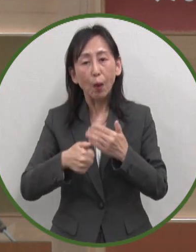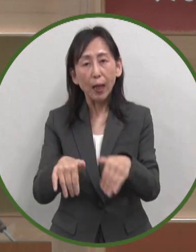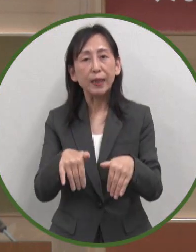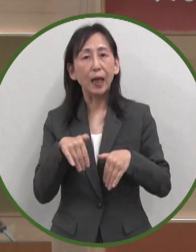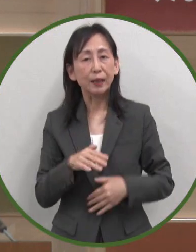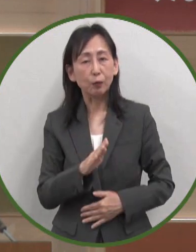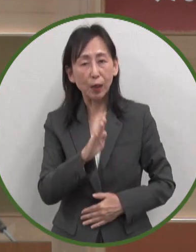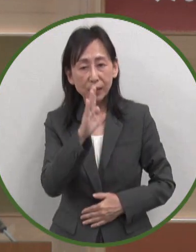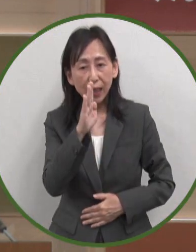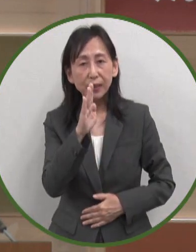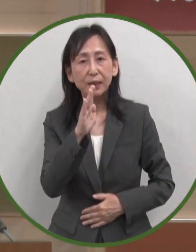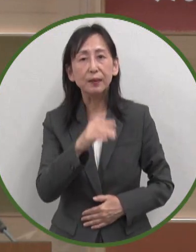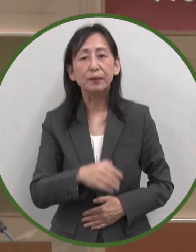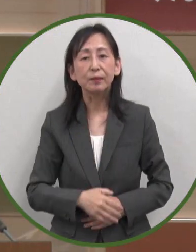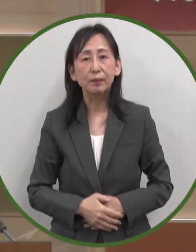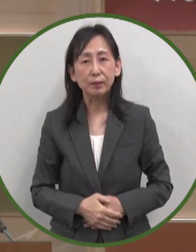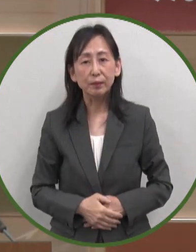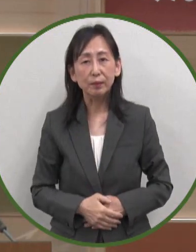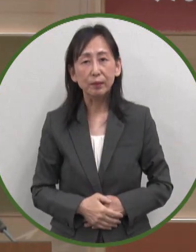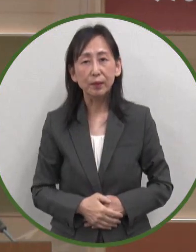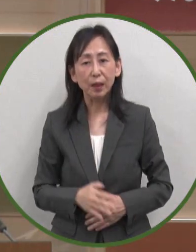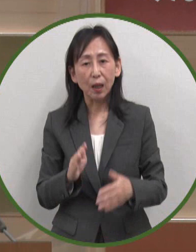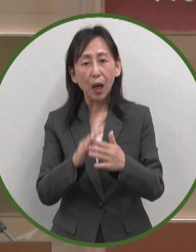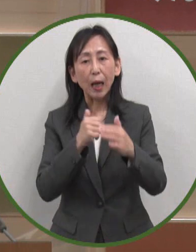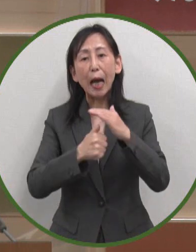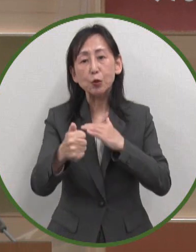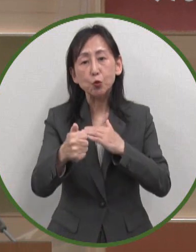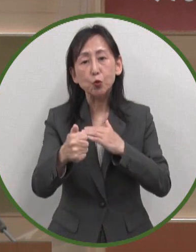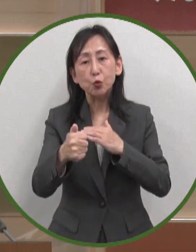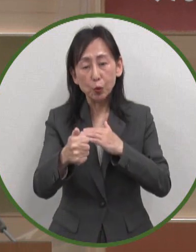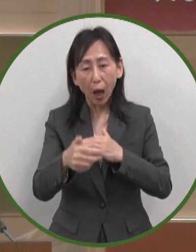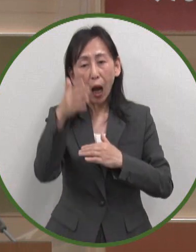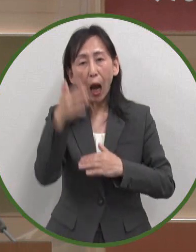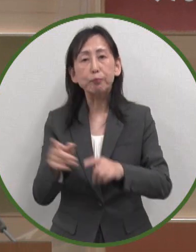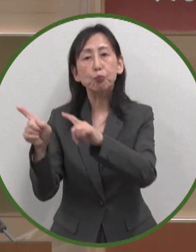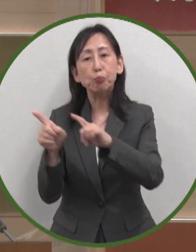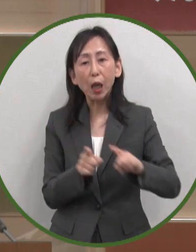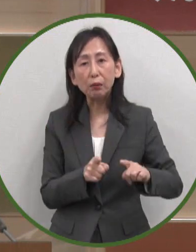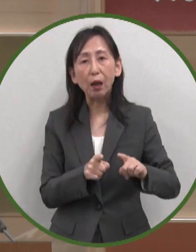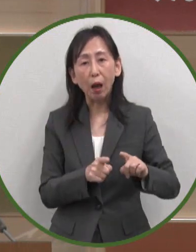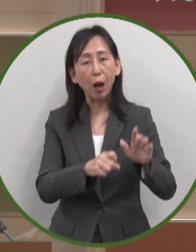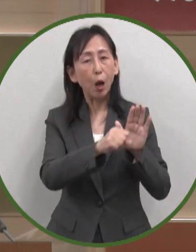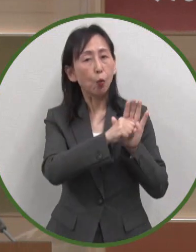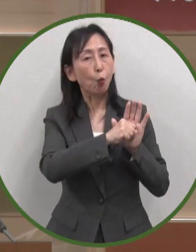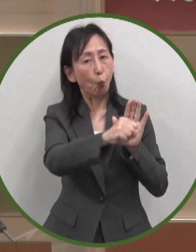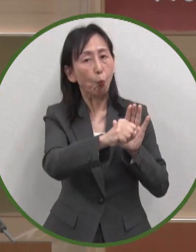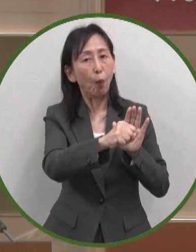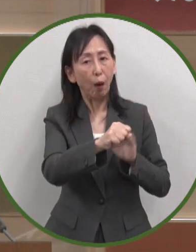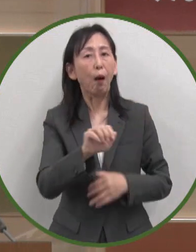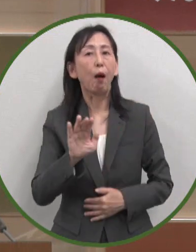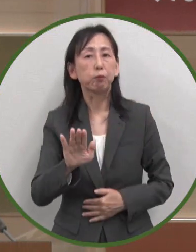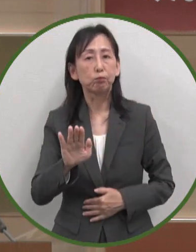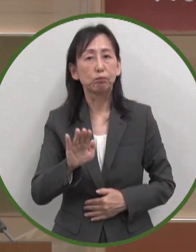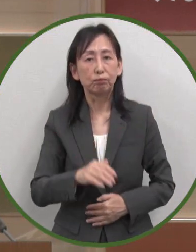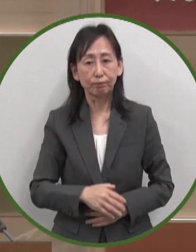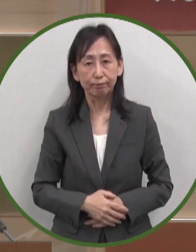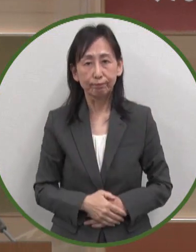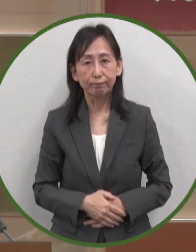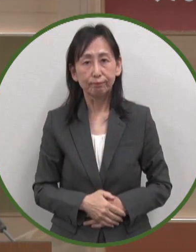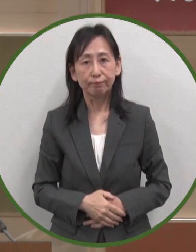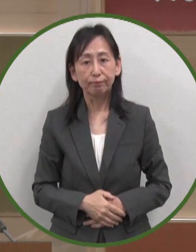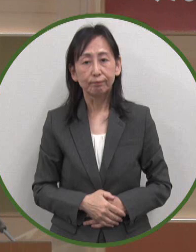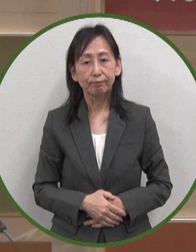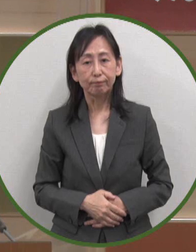ったことをお願いする。で外出が実際に半分になればですね、これは相当効果を発します。